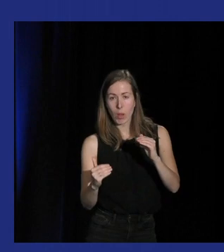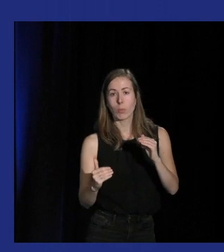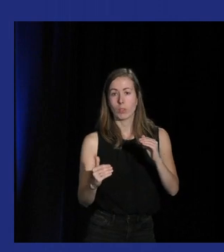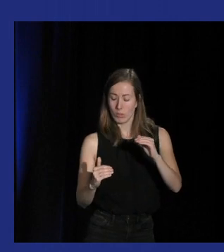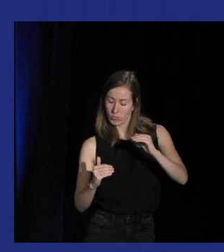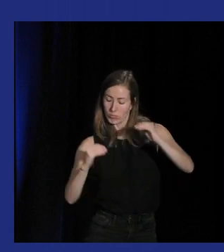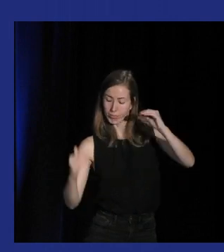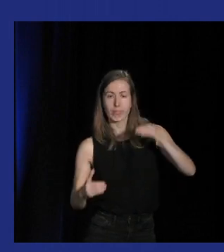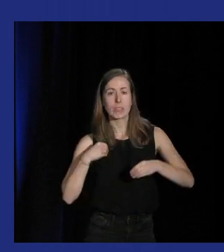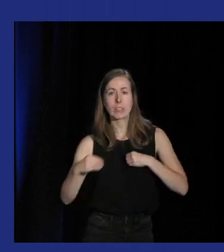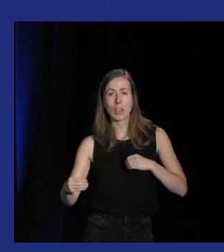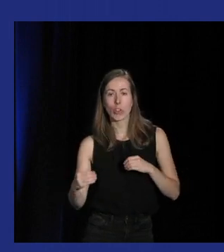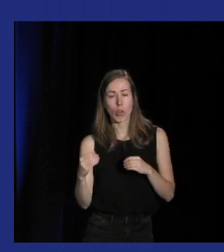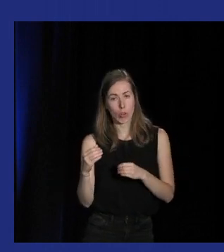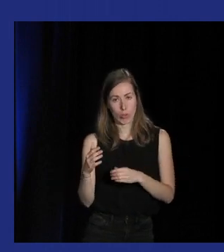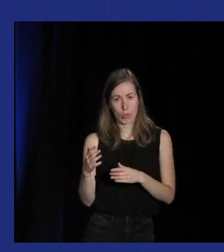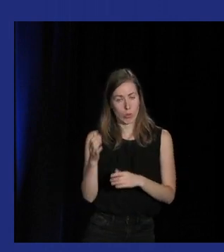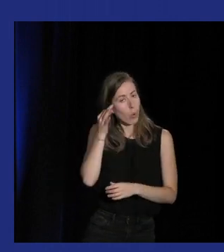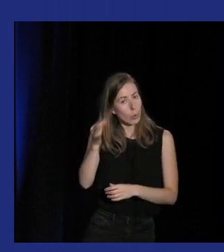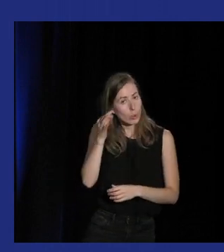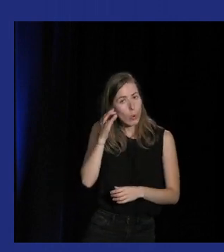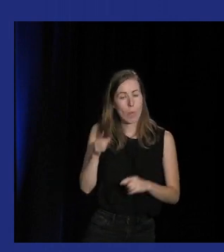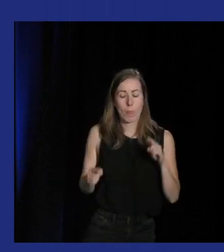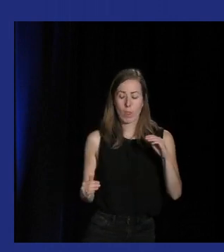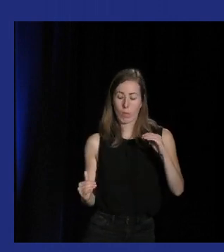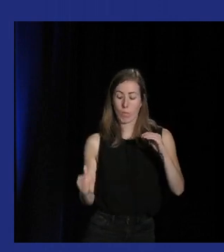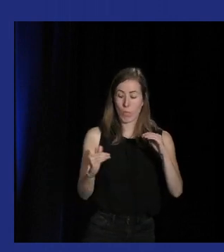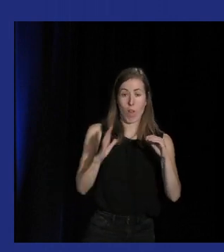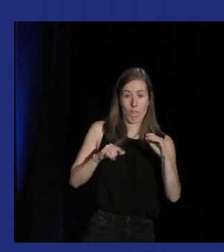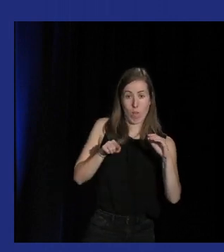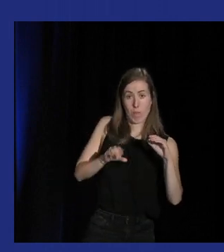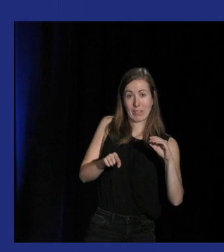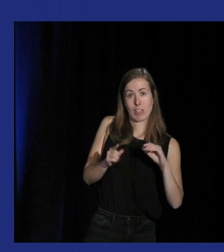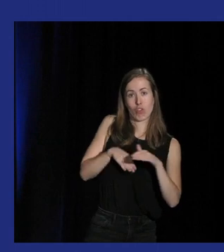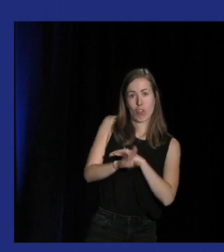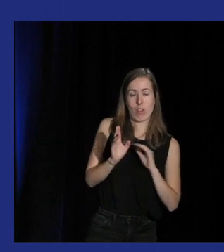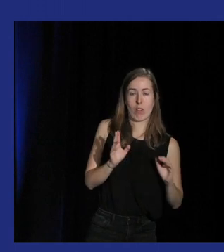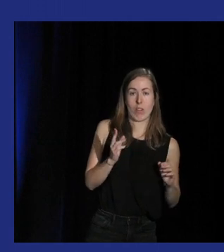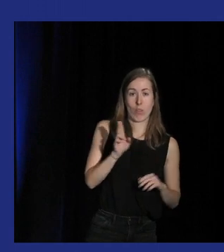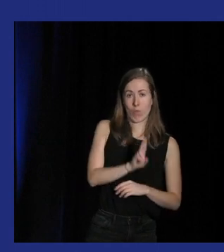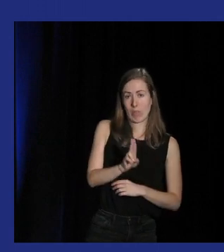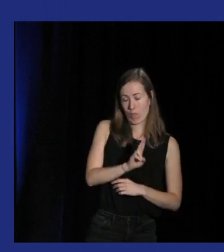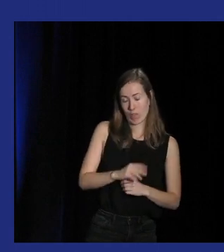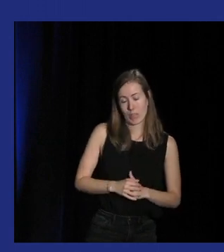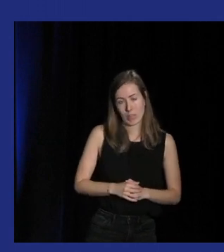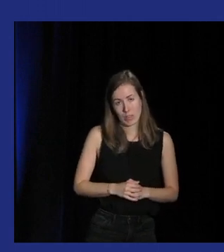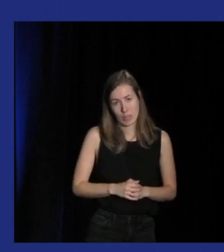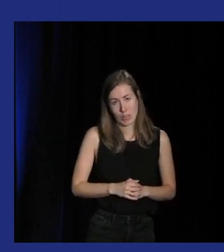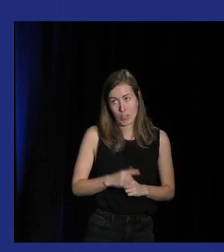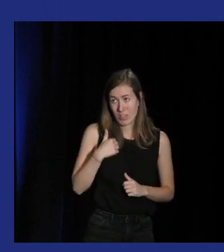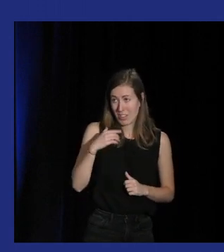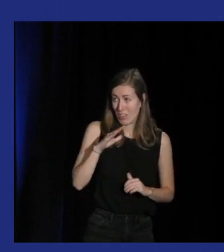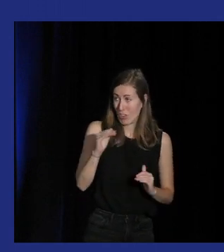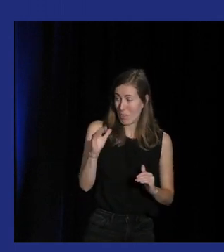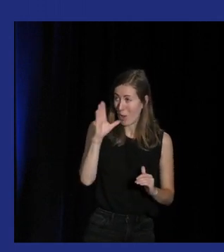directeur audio moi en tant que programme rodo j'avais mon lead programme audio Ubisoft et j'espère que j'en